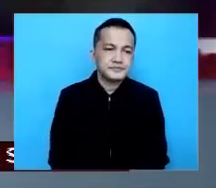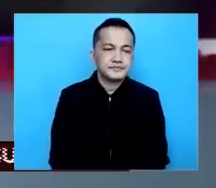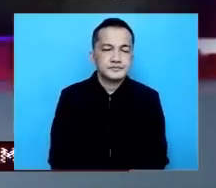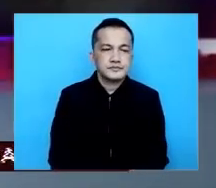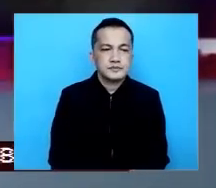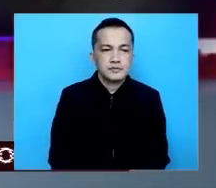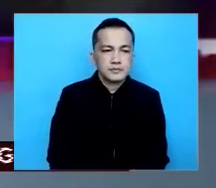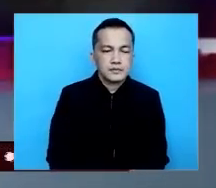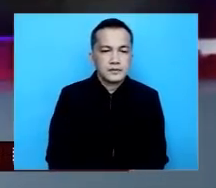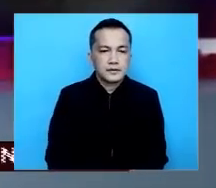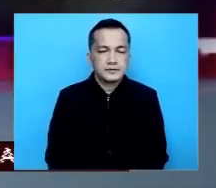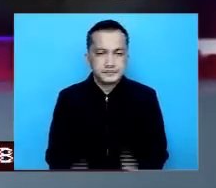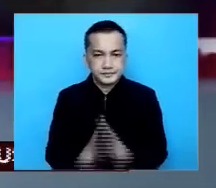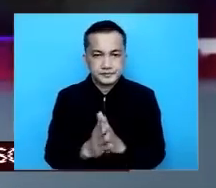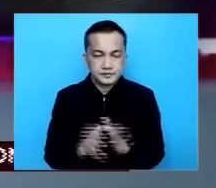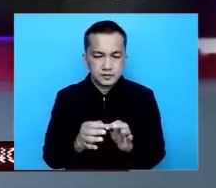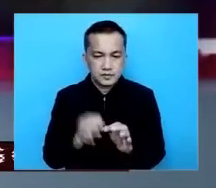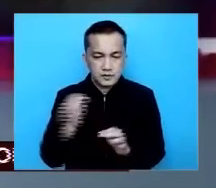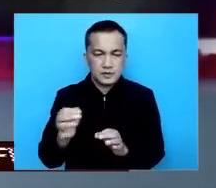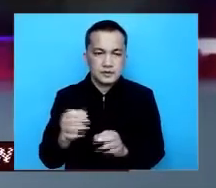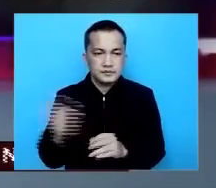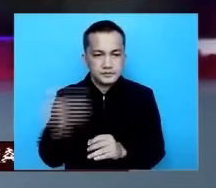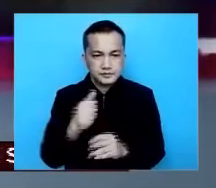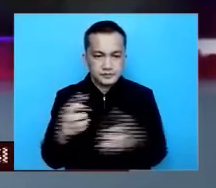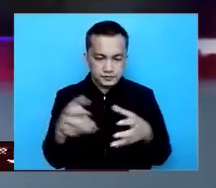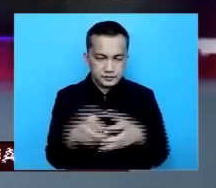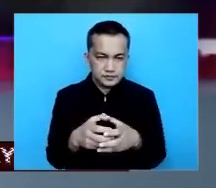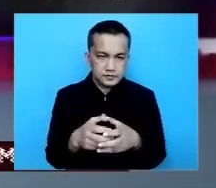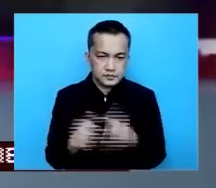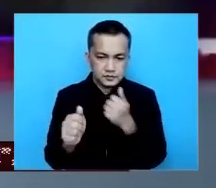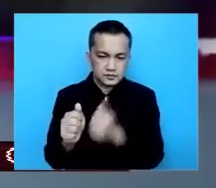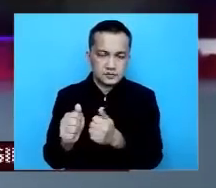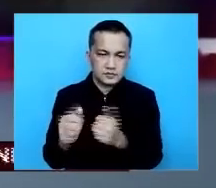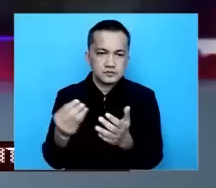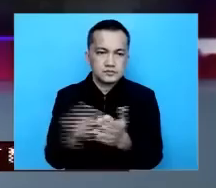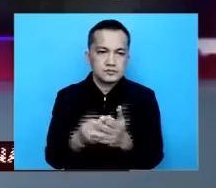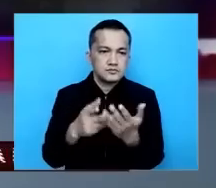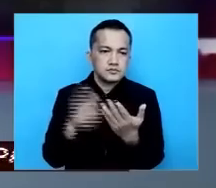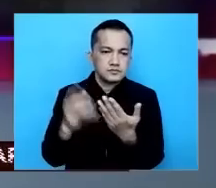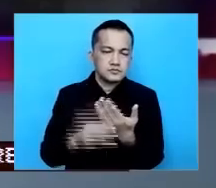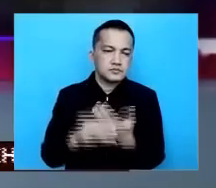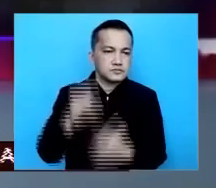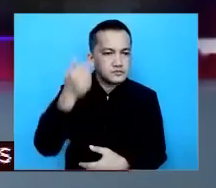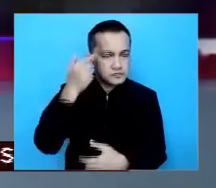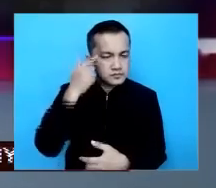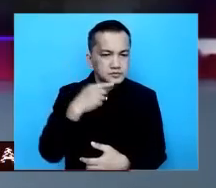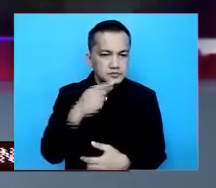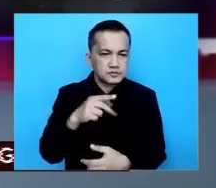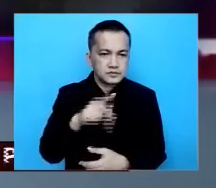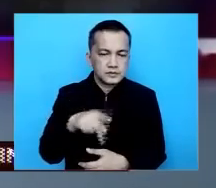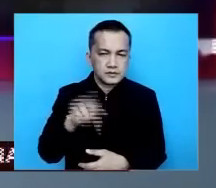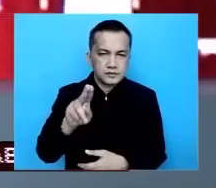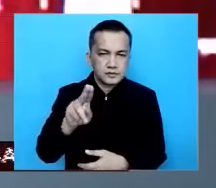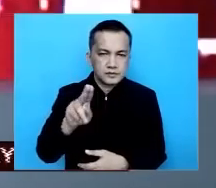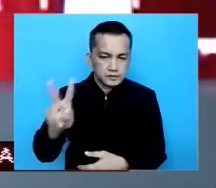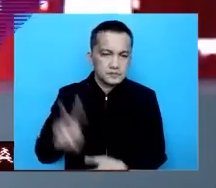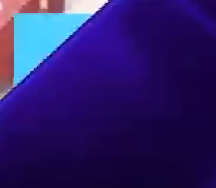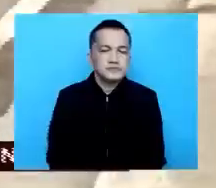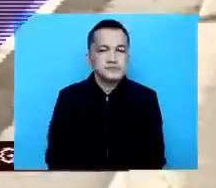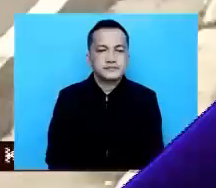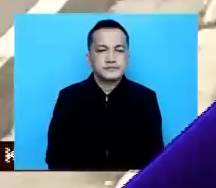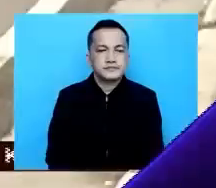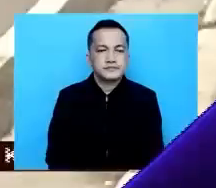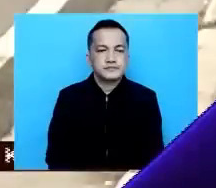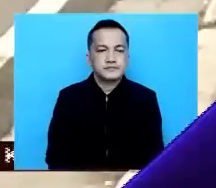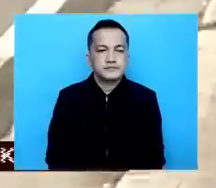Humihirit ngayon ang extension ng isang transport group para makahabol sa modernization program ng gobyerno sa mga public utility vehicle. Sinabi